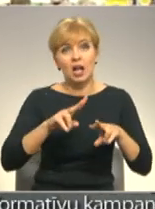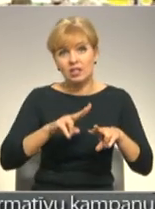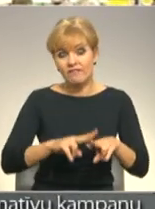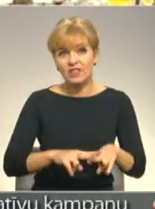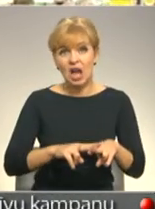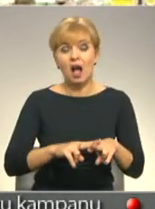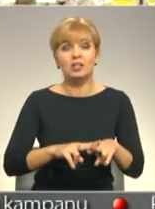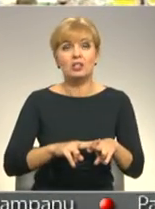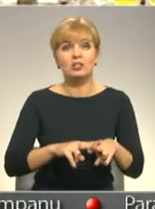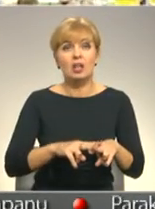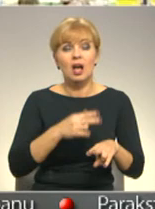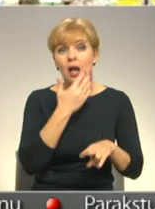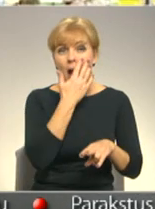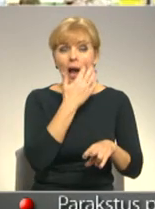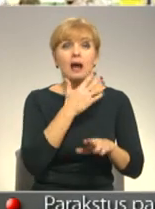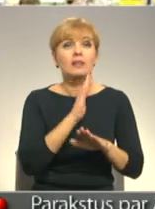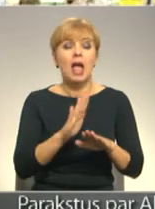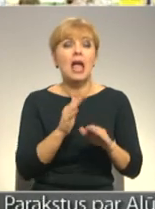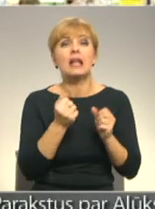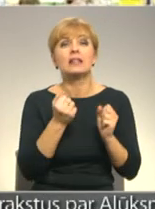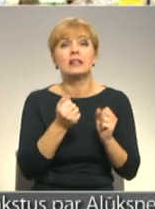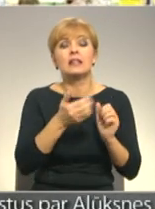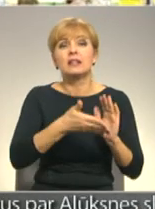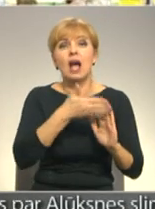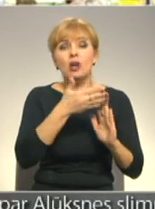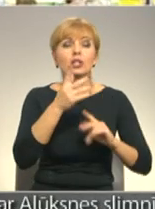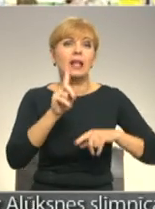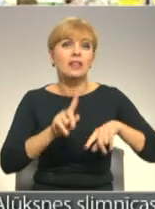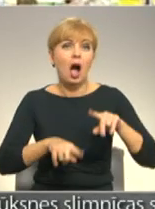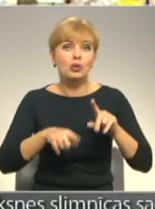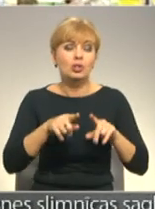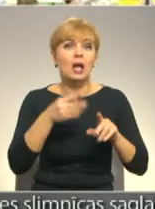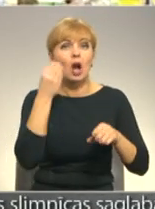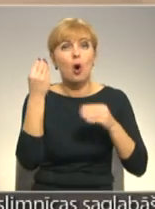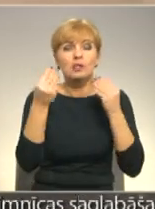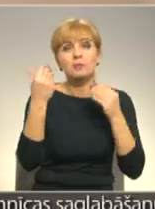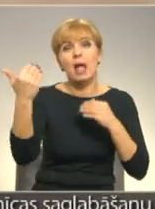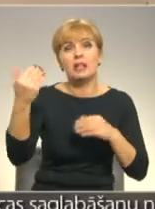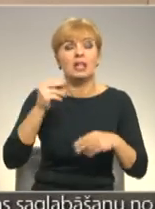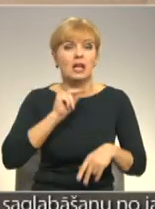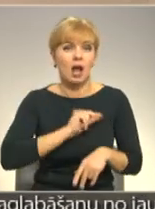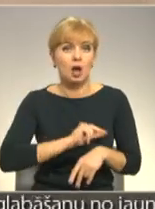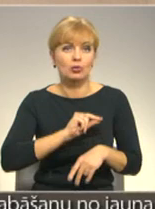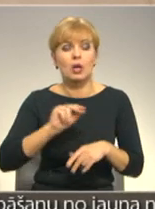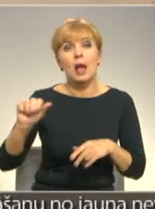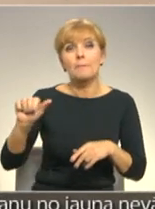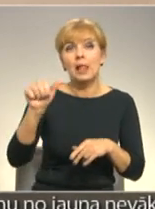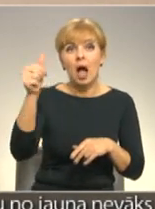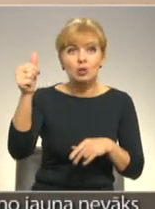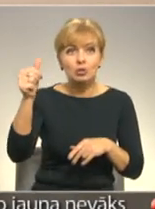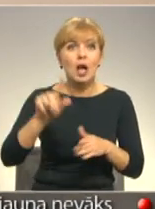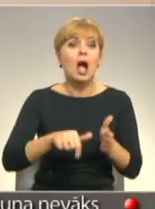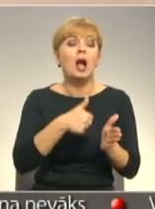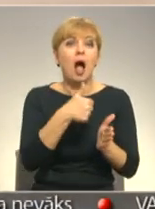tātad nesošajās konstrukcijās, ir dažas kosmētiska rakstura plaisiņas. Galvenais